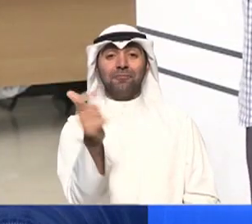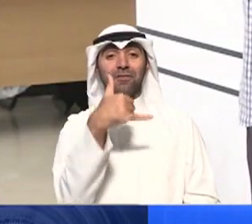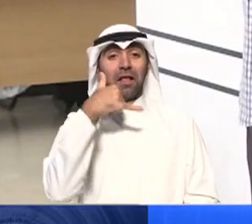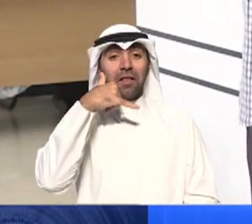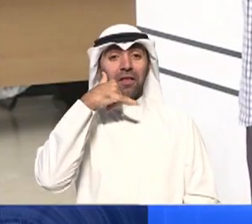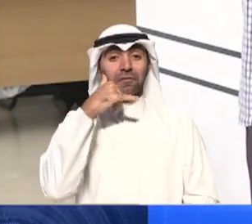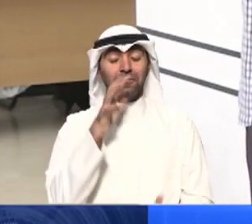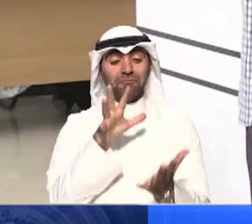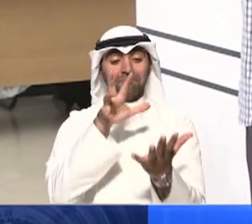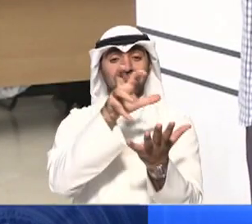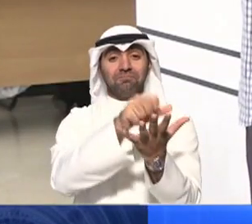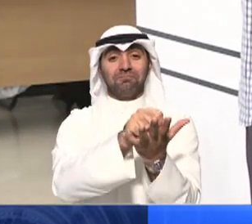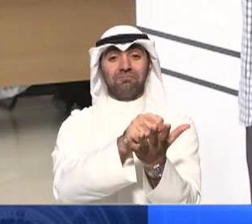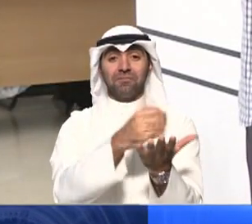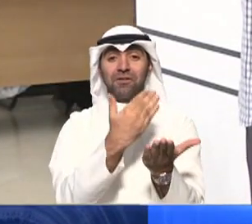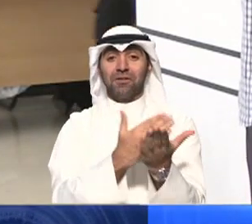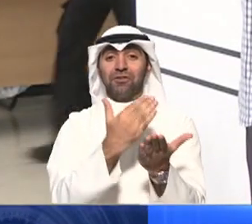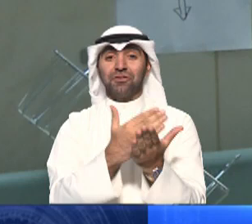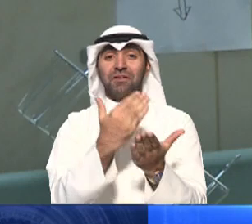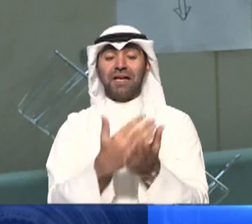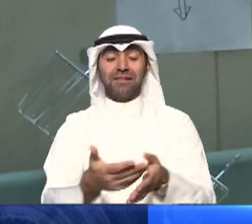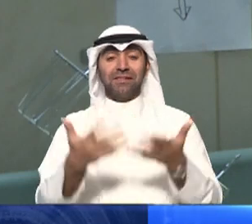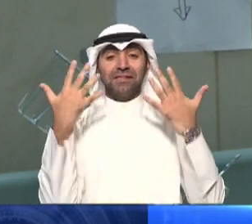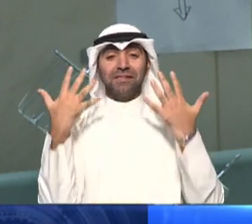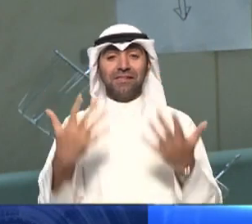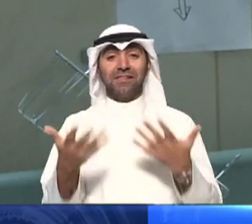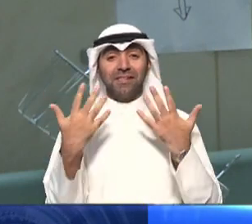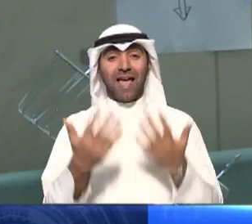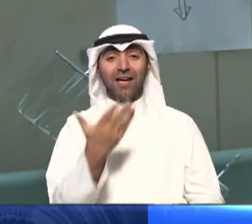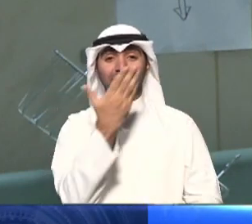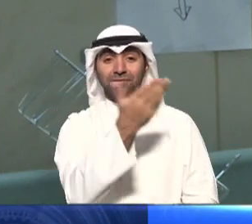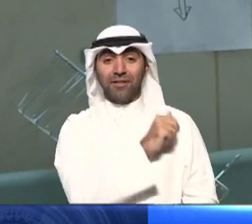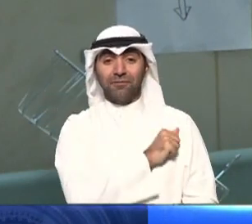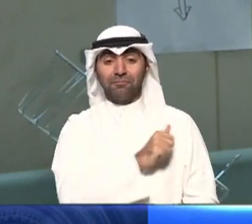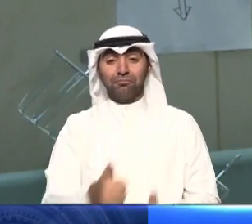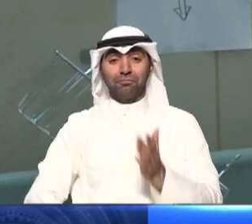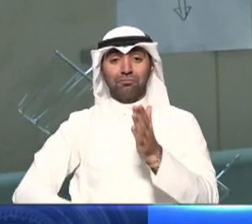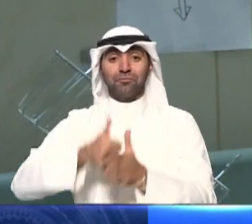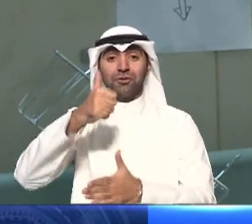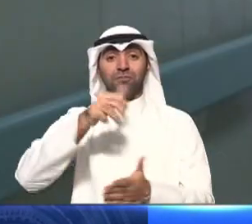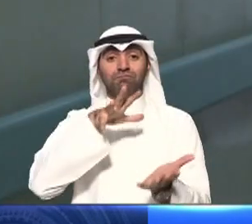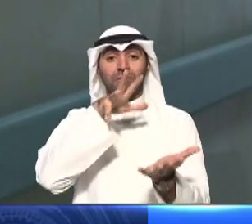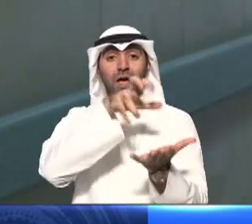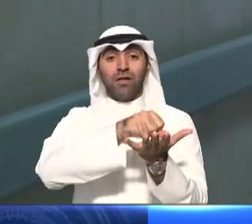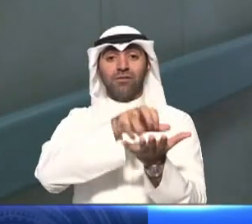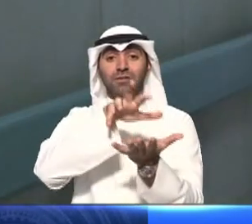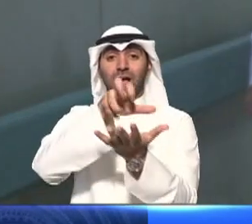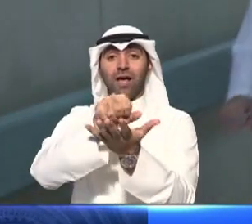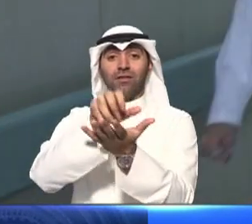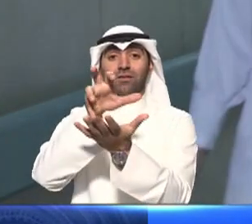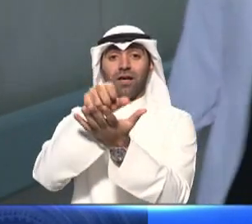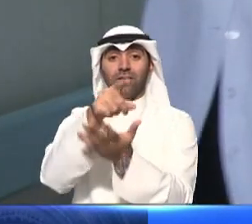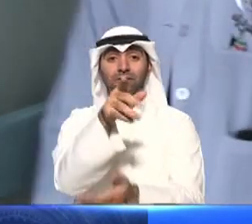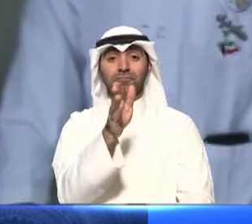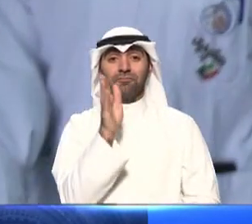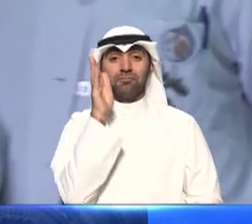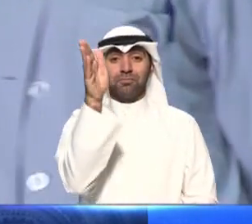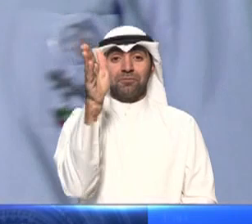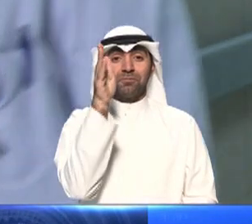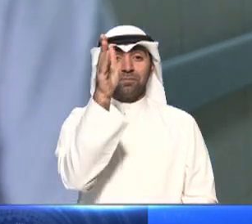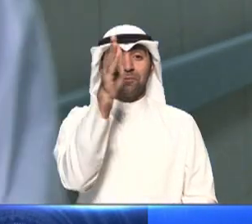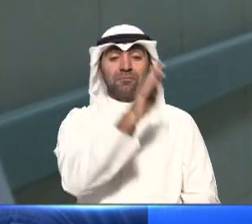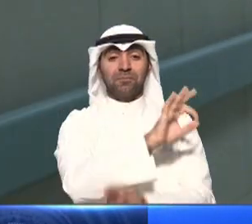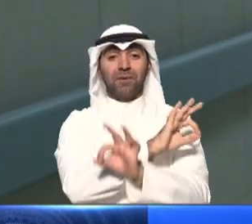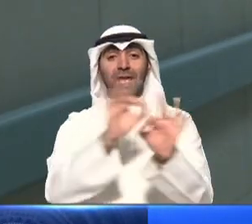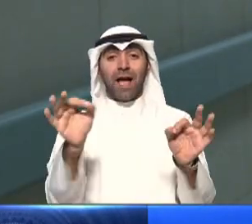المحمول. النظام يتيح حجز 6 مواعيد في الساعة الواحدة للطب العام و4 مواعيد في الساعة للتخصصات